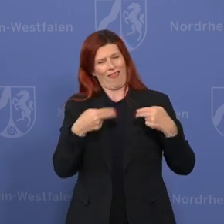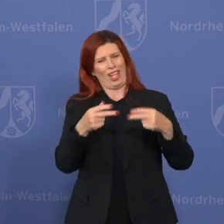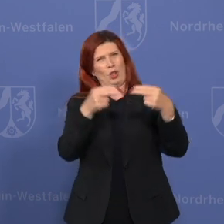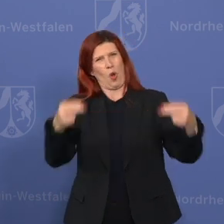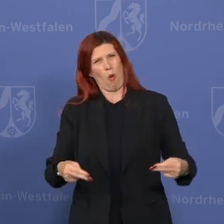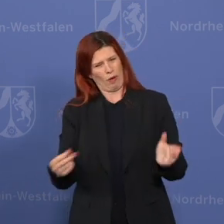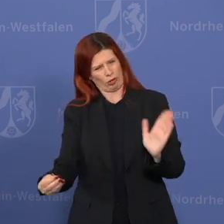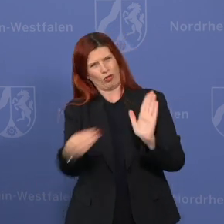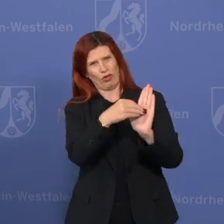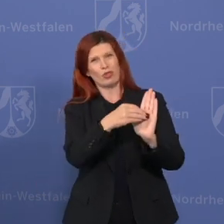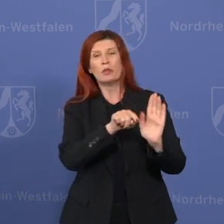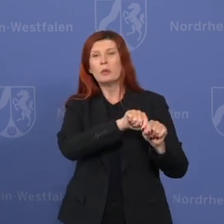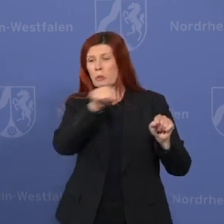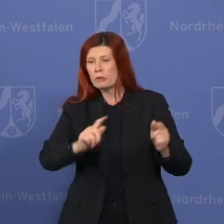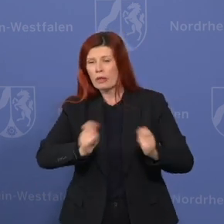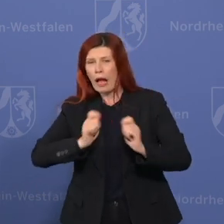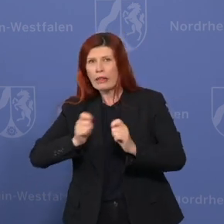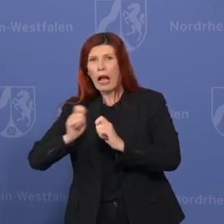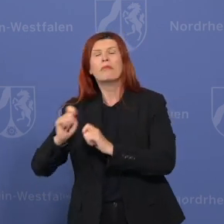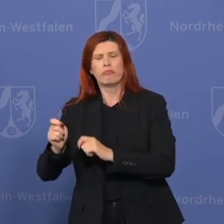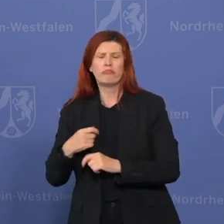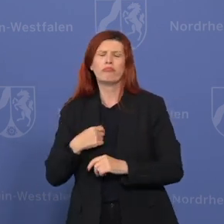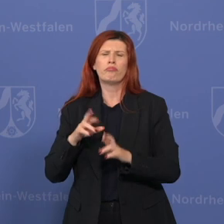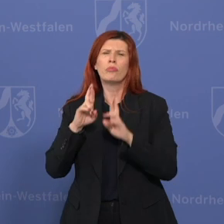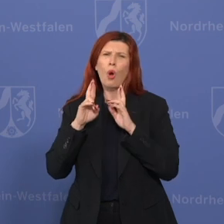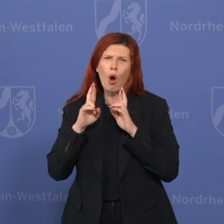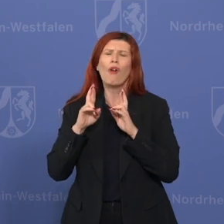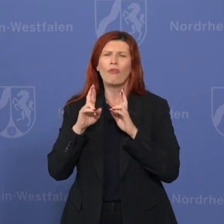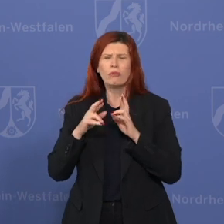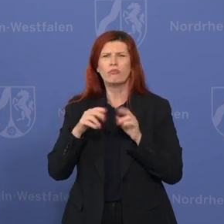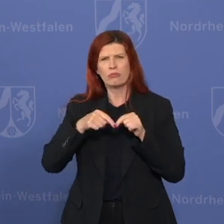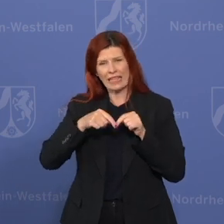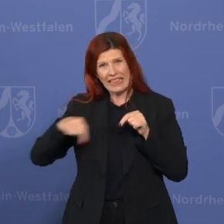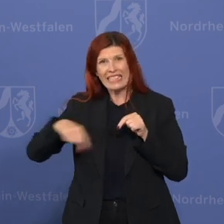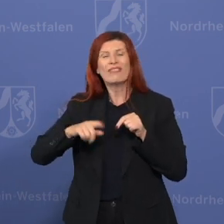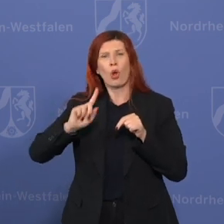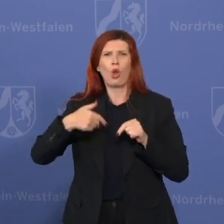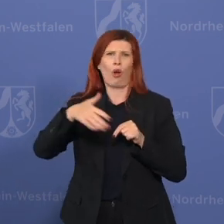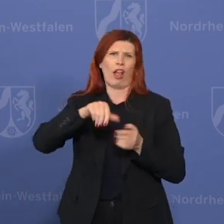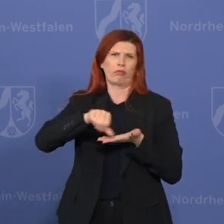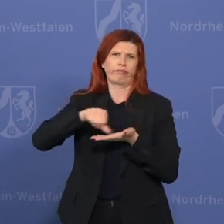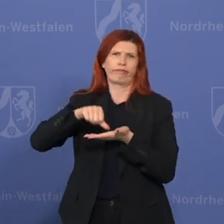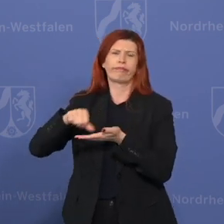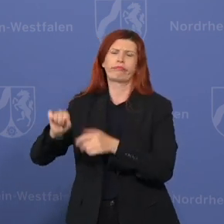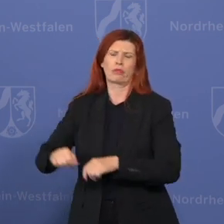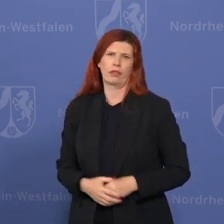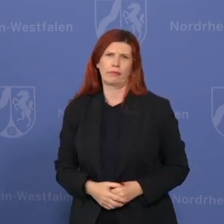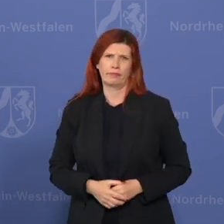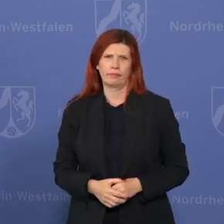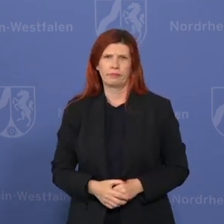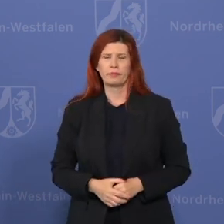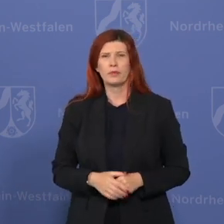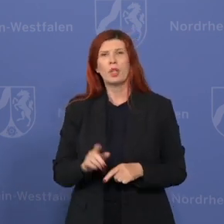hoffen sehr, dass wir hierzu auch in dieser Woche bereits weitere Zahlungen werden veranlassen können. Die Soforthilfe,